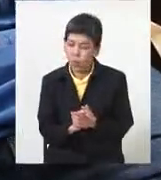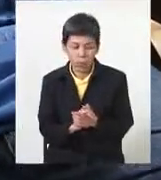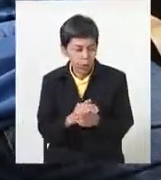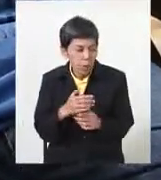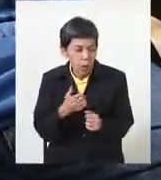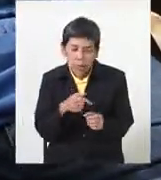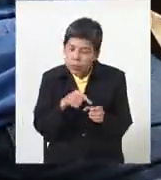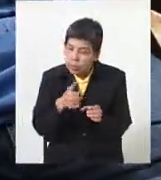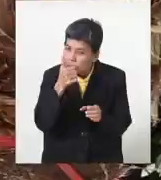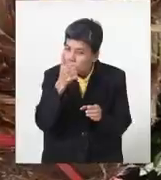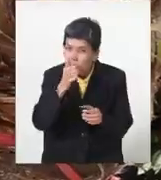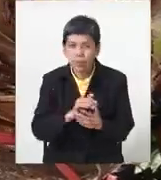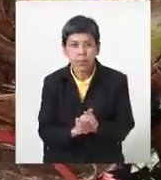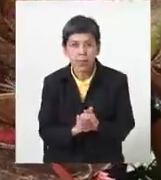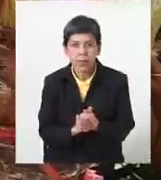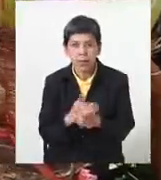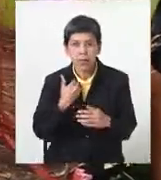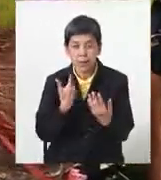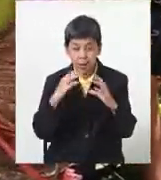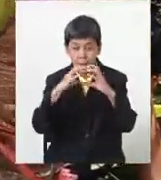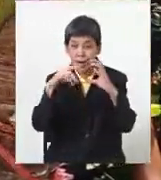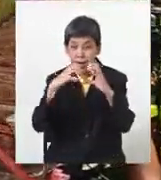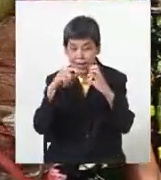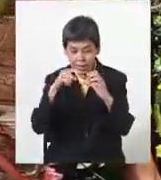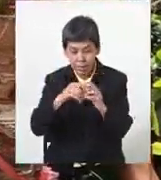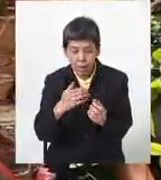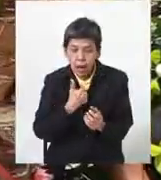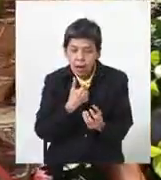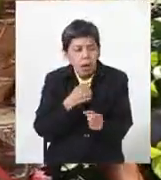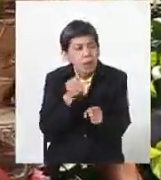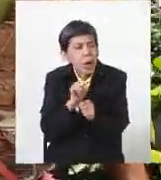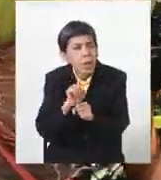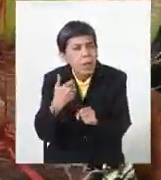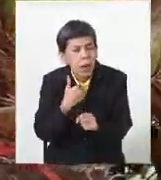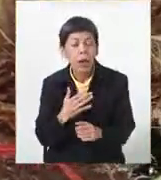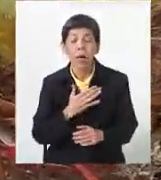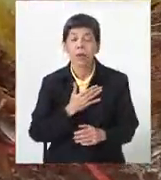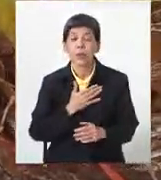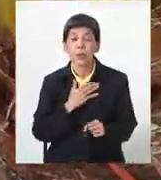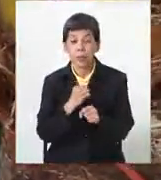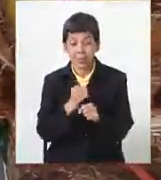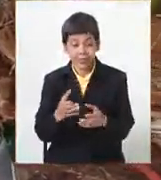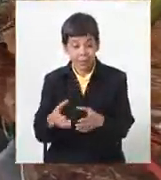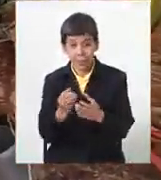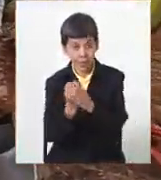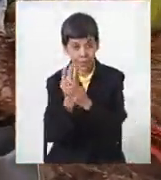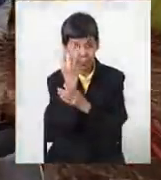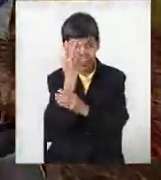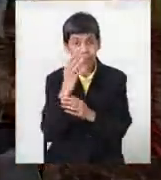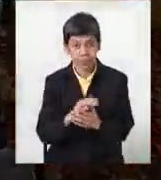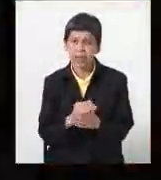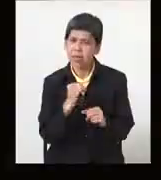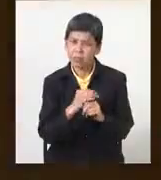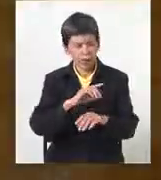น้ำตาลที่ดีที่สุดจากน้ำตาลแบบนี้เนี่ยนะครับเราเอาไปทำอะไรได้บ้างครับก็จากตรง